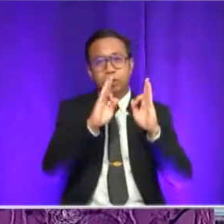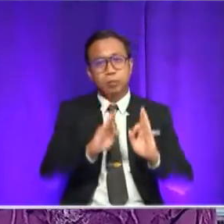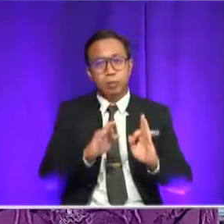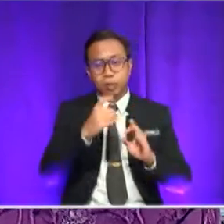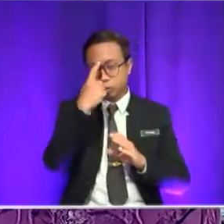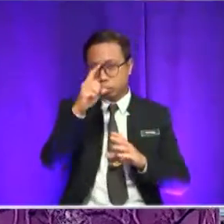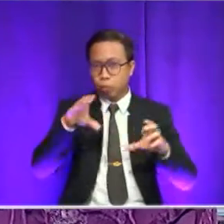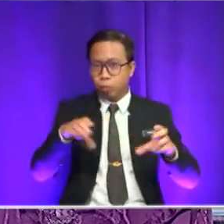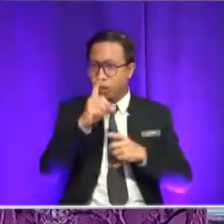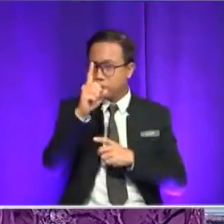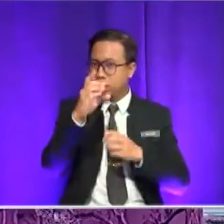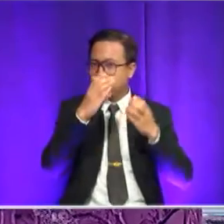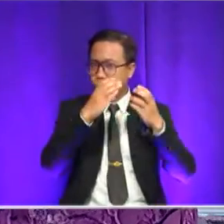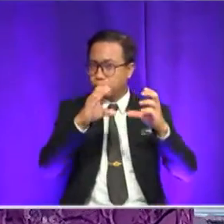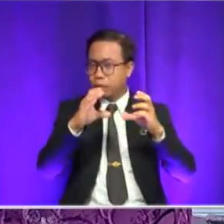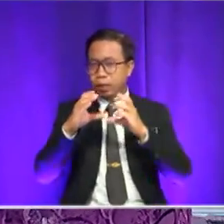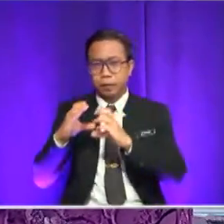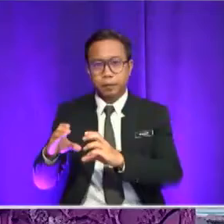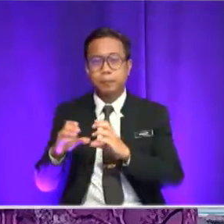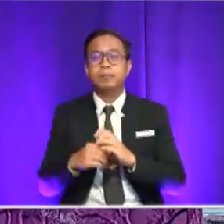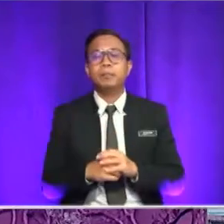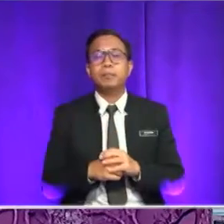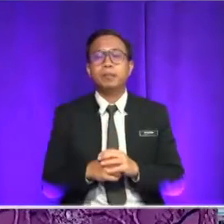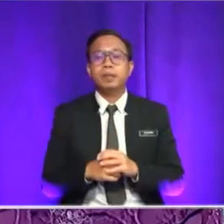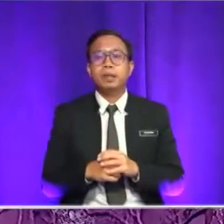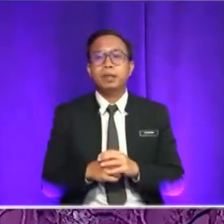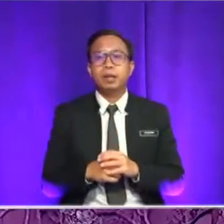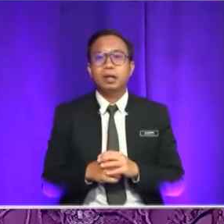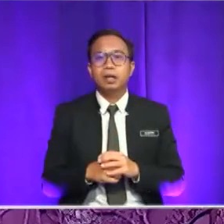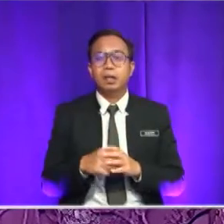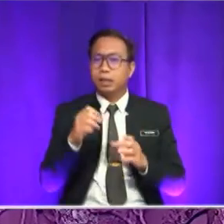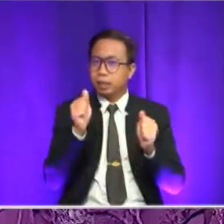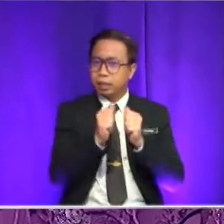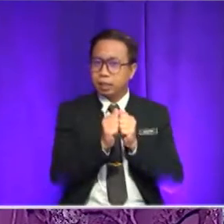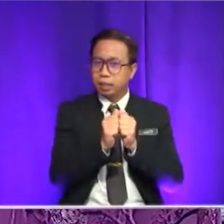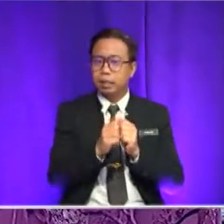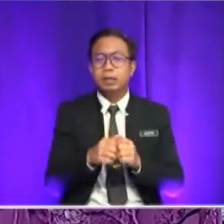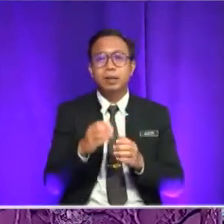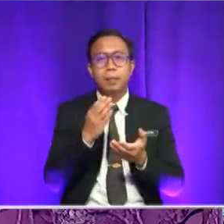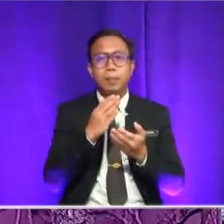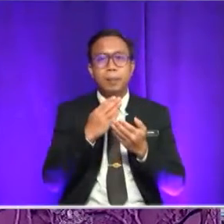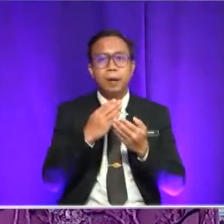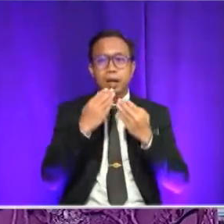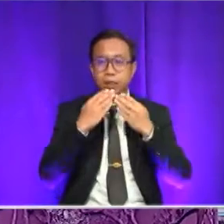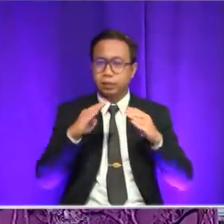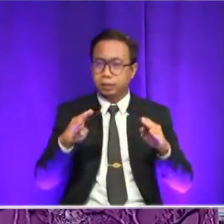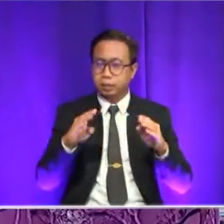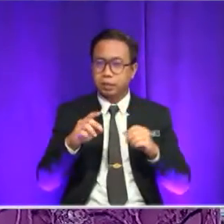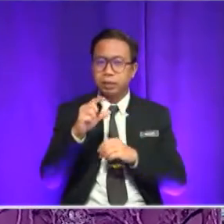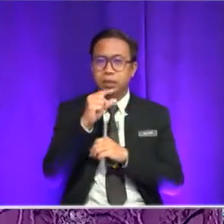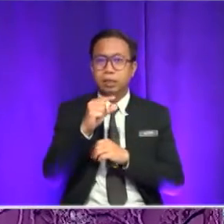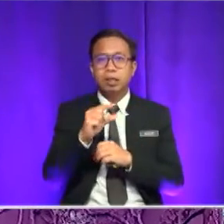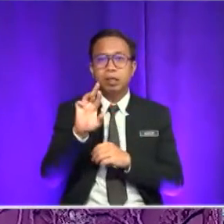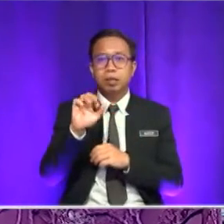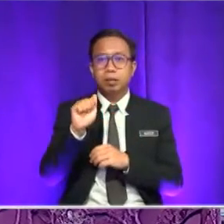menghasilkan satu perenggan, sebab kita kena tulis dalam satu perenggan. Dalam satu perenggan dengan bahasa yang gramatis, ya. Baiklah,